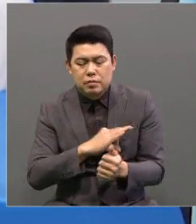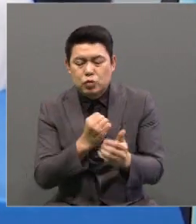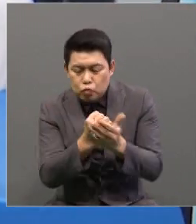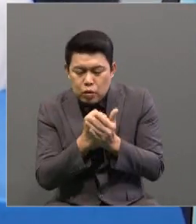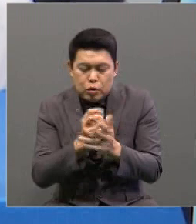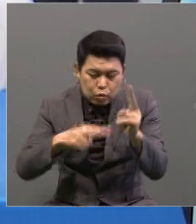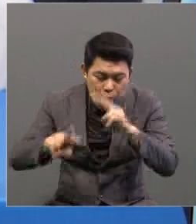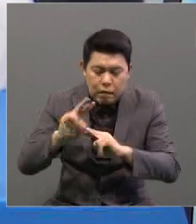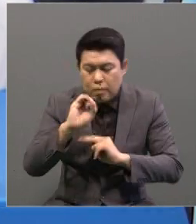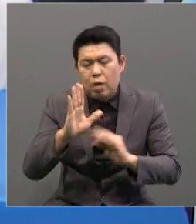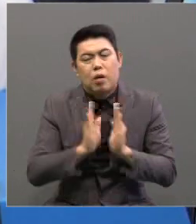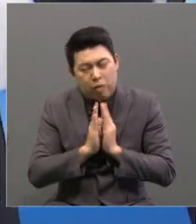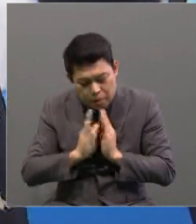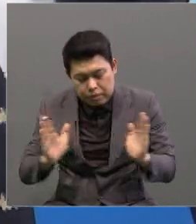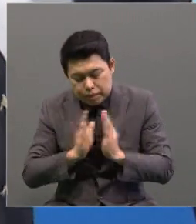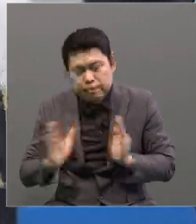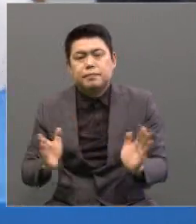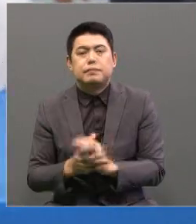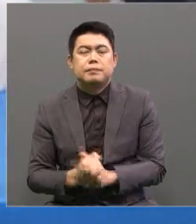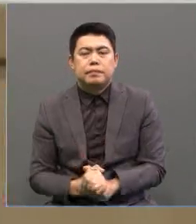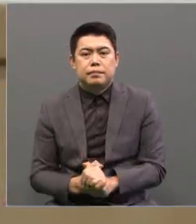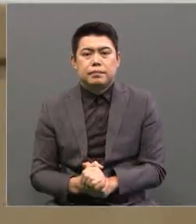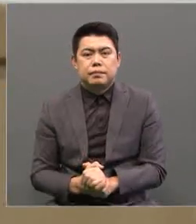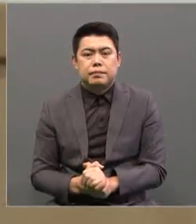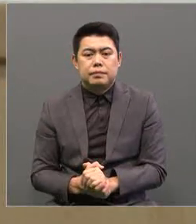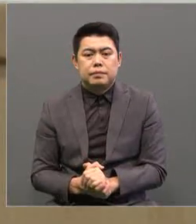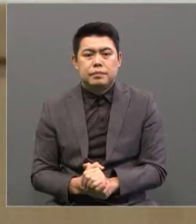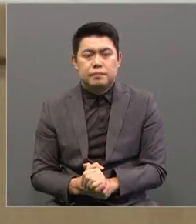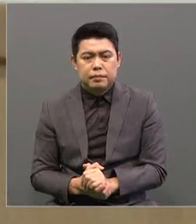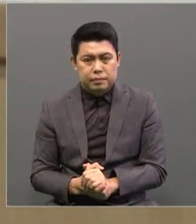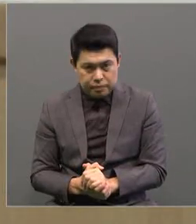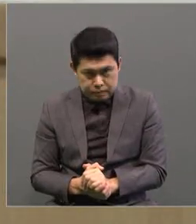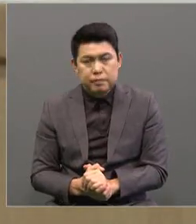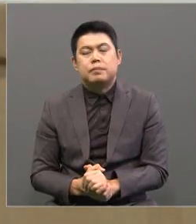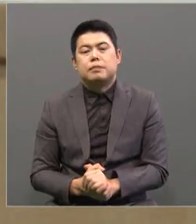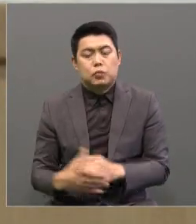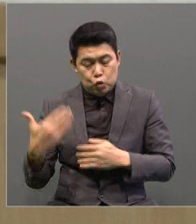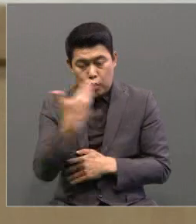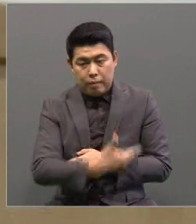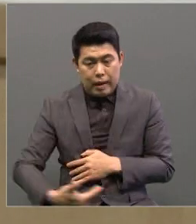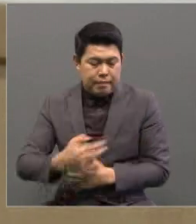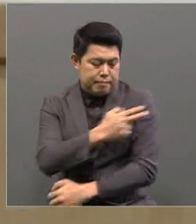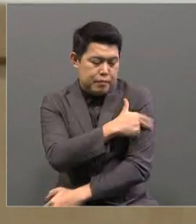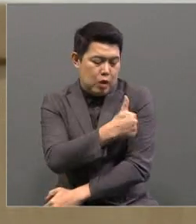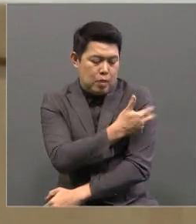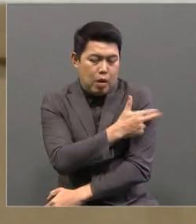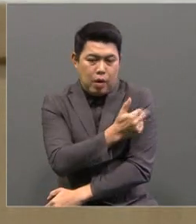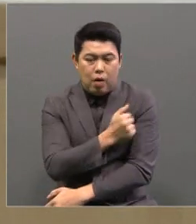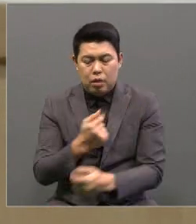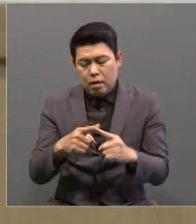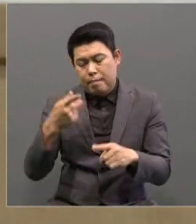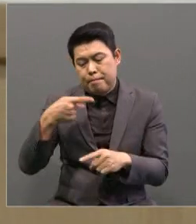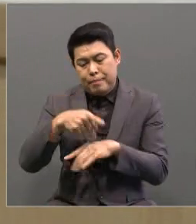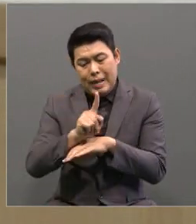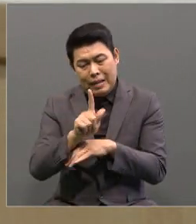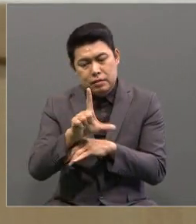จก็อยากขอบคุณครับขอบคุณจริงๆครับขอบคุณมากๆครับ และในเรื่องของสุขภาพนะครับทางด้านของนายแพทย์โอภาสการกวินพงศ์ปลัดกระทรวงสา